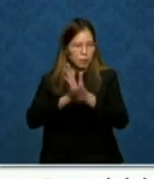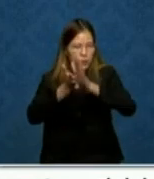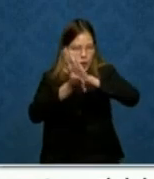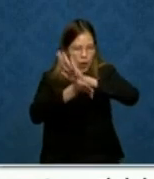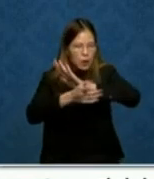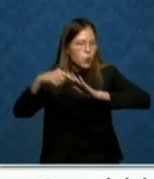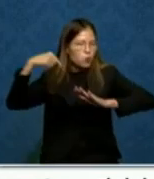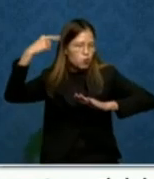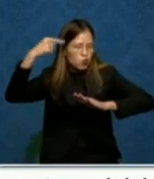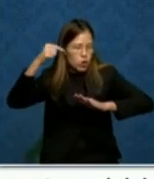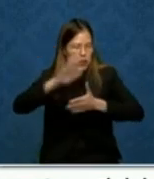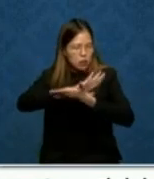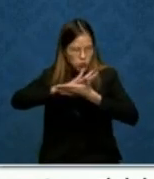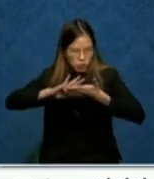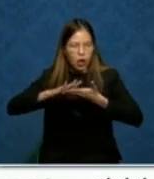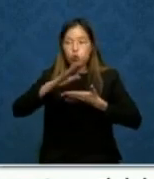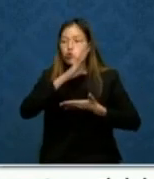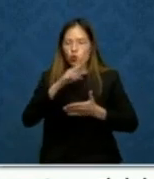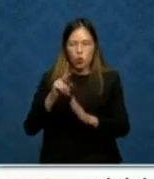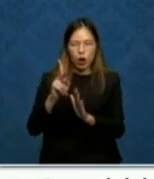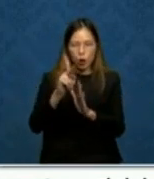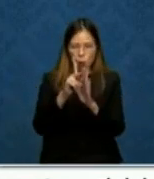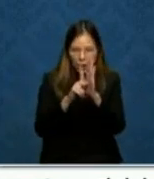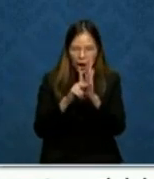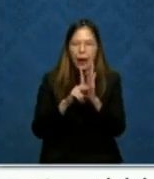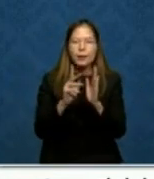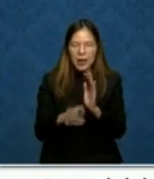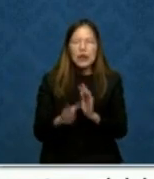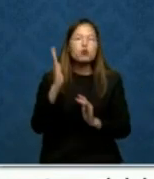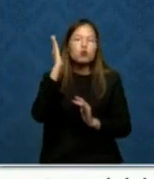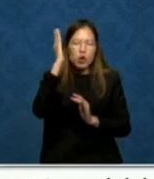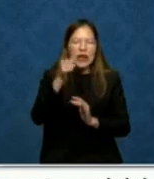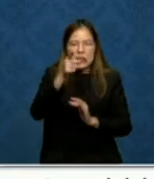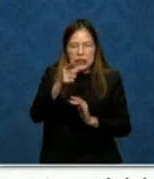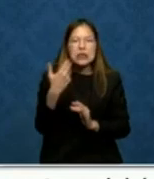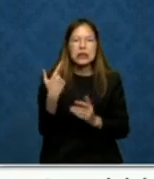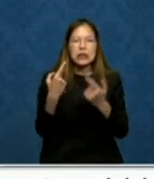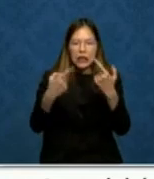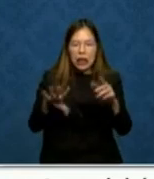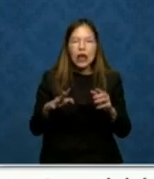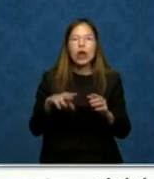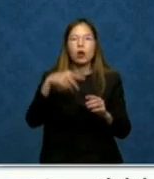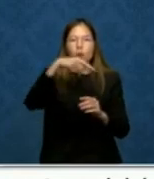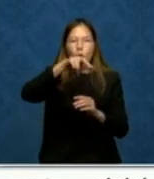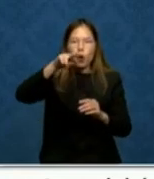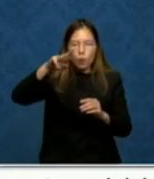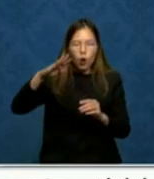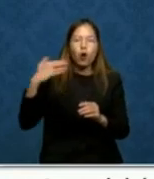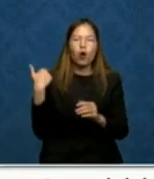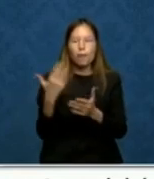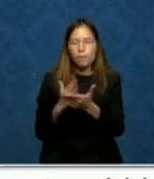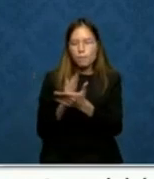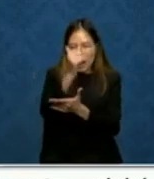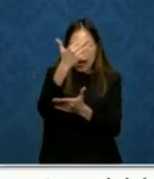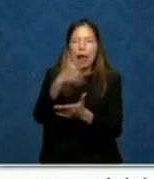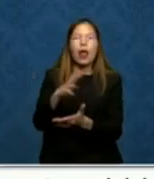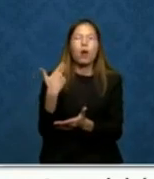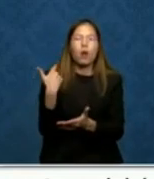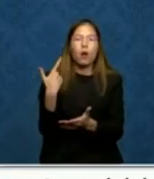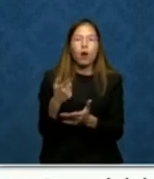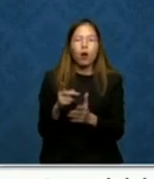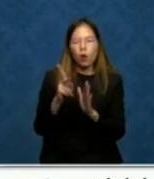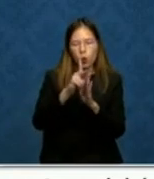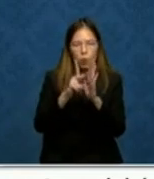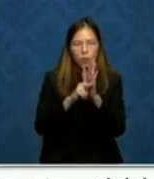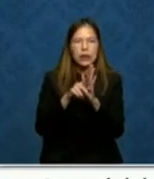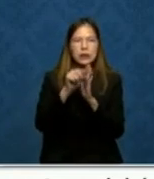ฮะแม้ตามกฎหมายเขายังคงเป็นชายแต่วันนี้เราผ่านพรบทางเพศแล้วต้องขอบคุณแทนพวกเขาแต่ว่าในส่วนของกฎหม